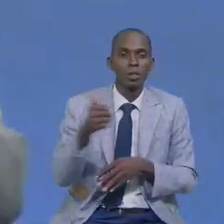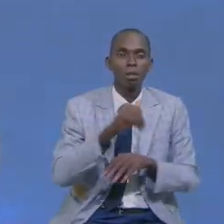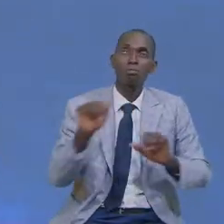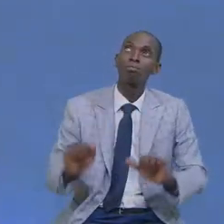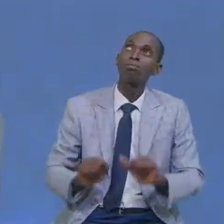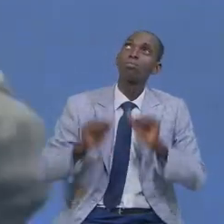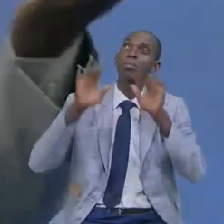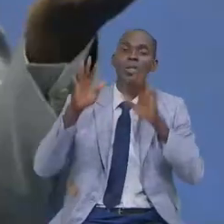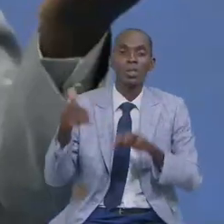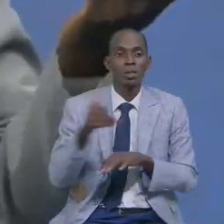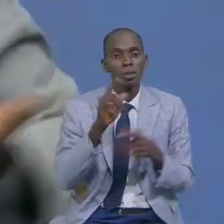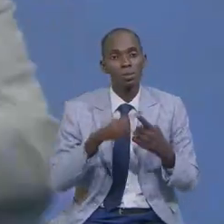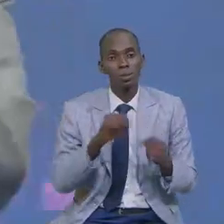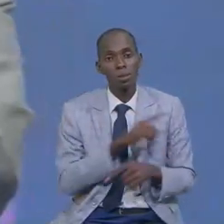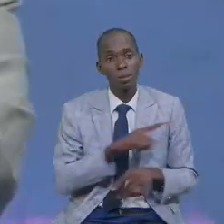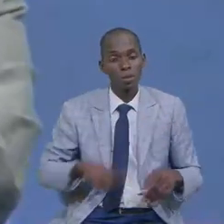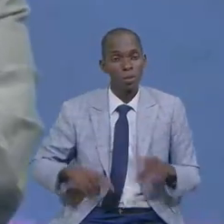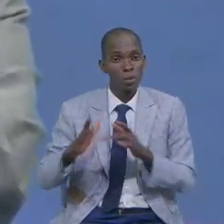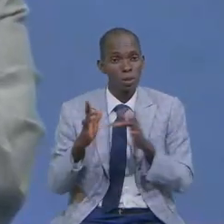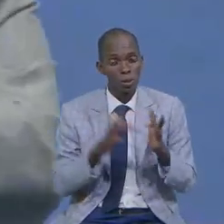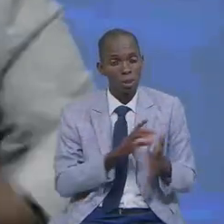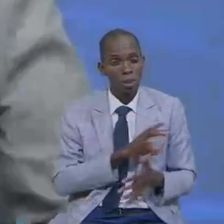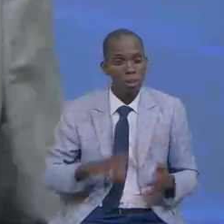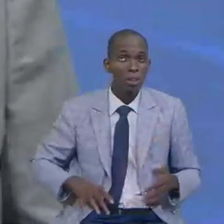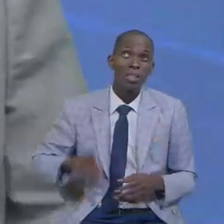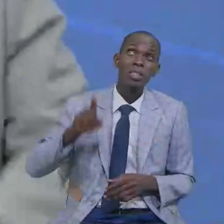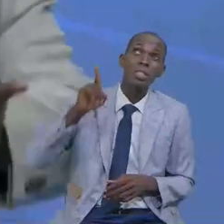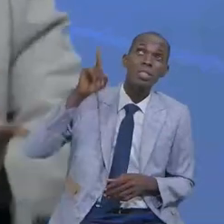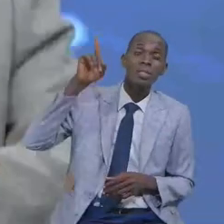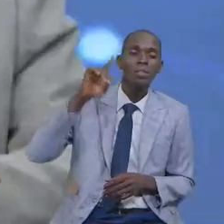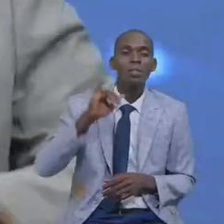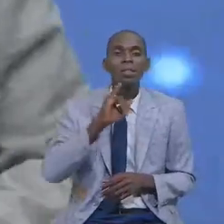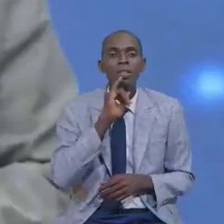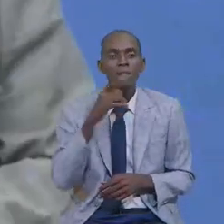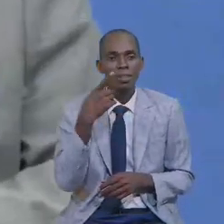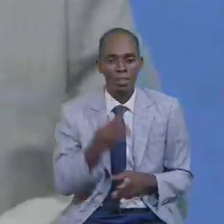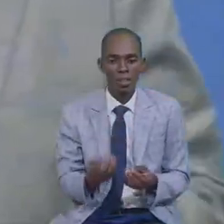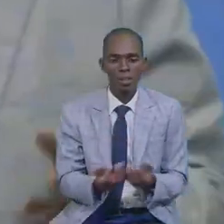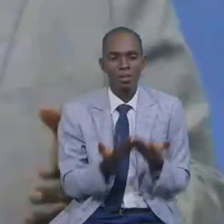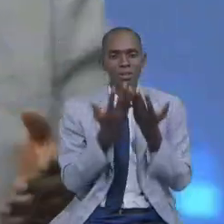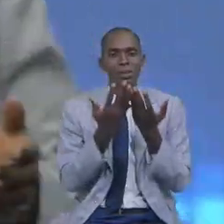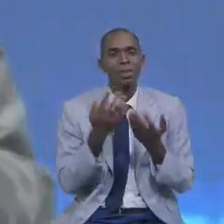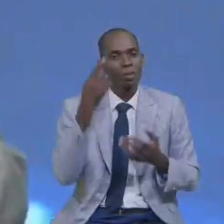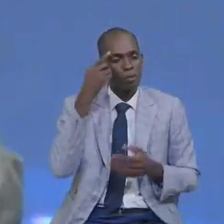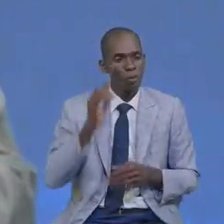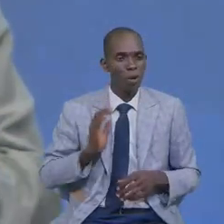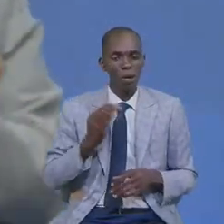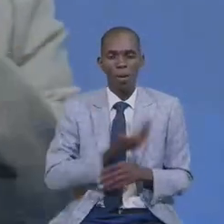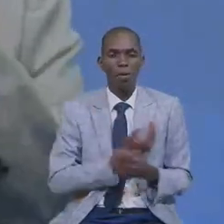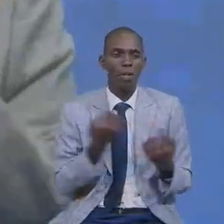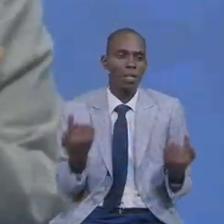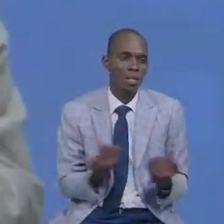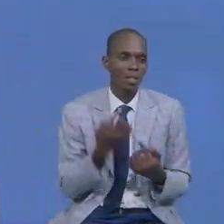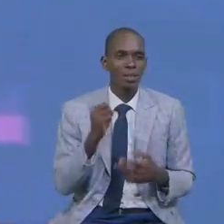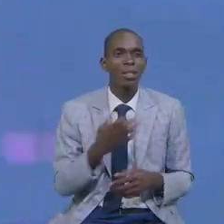tous tes péchés et tu te donnes totalement au Seigneur, il est la victime expiatoire pour nos péchés et pas pour